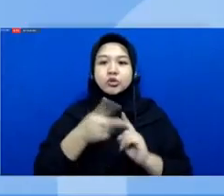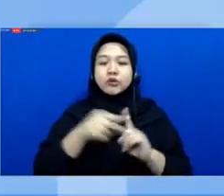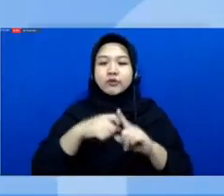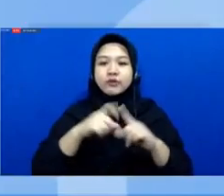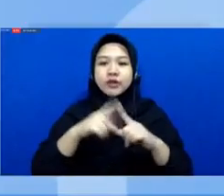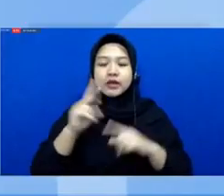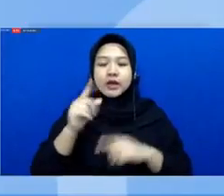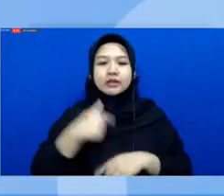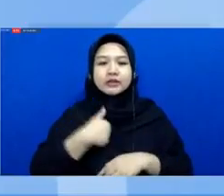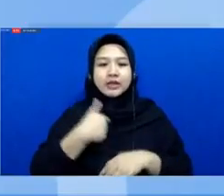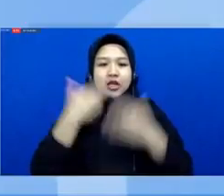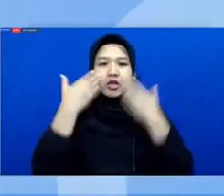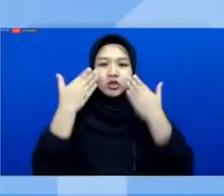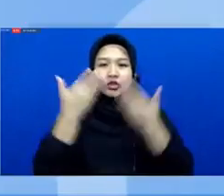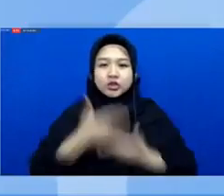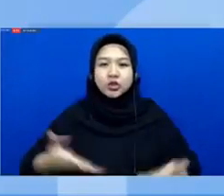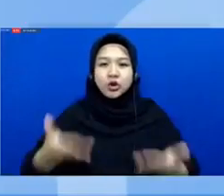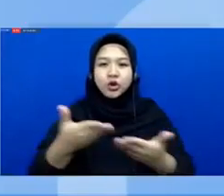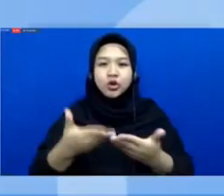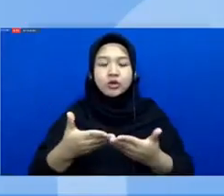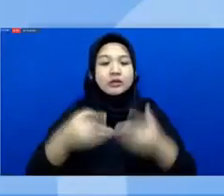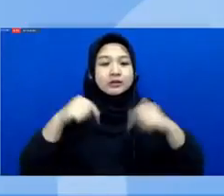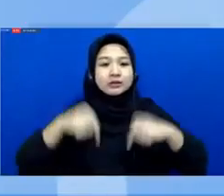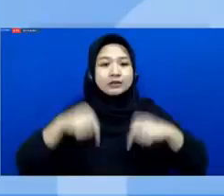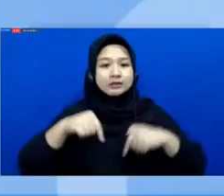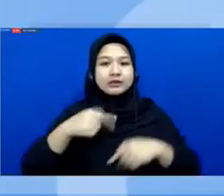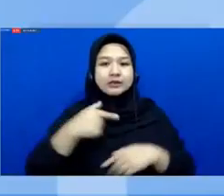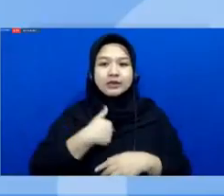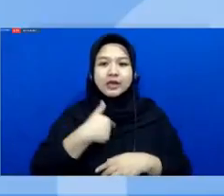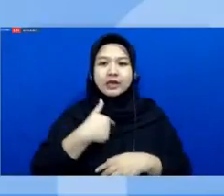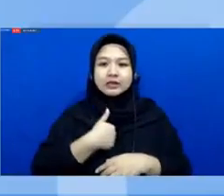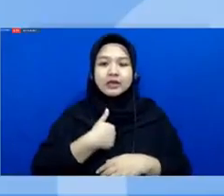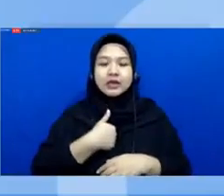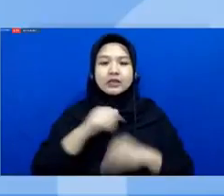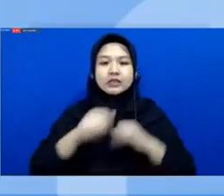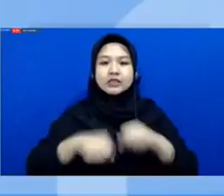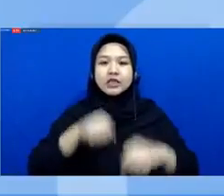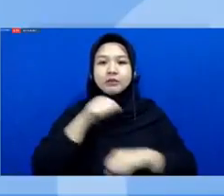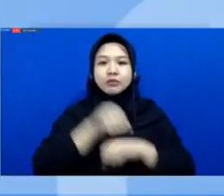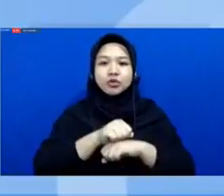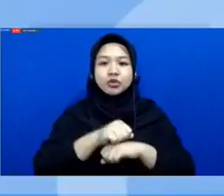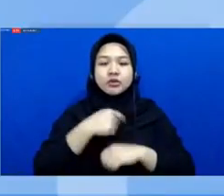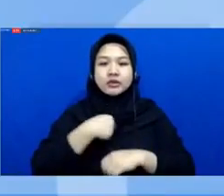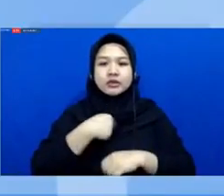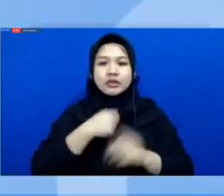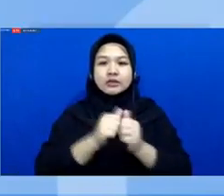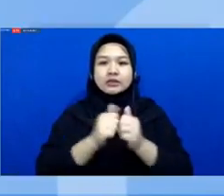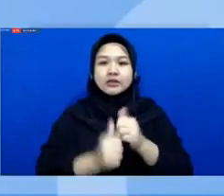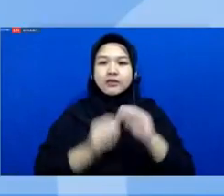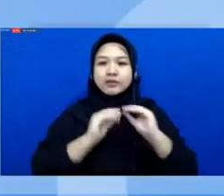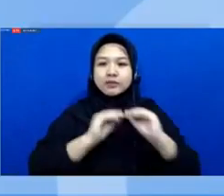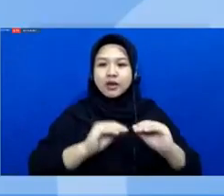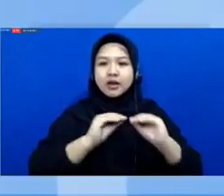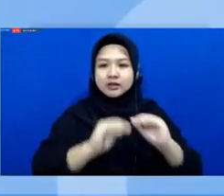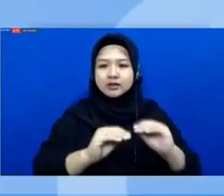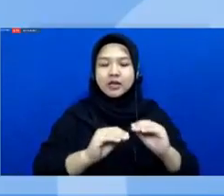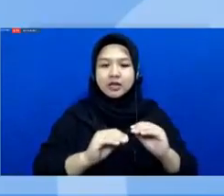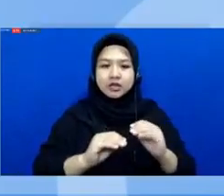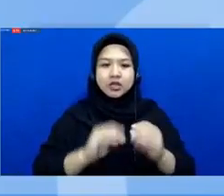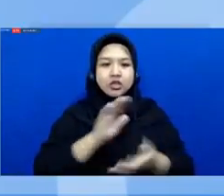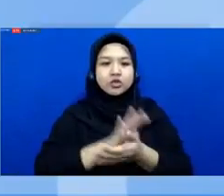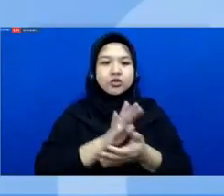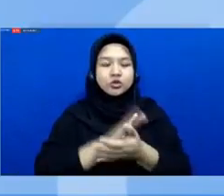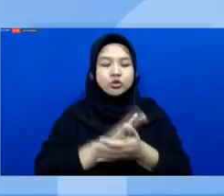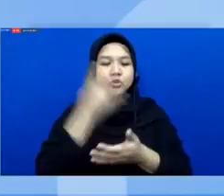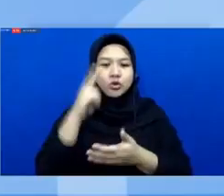sosiolog dan saya saat ini berada di Singapura sebagai staf pengajar di School of Social